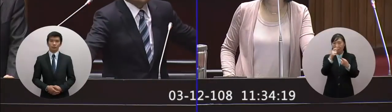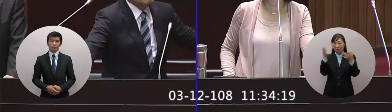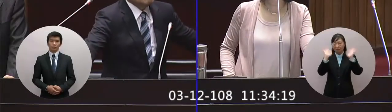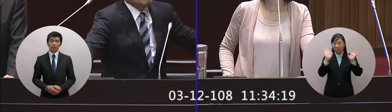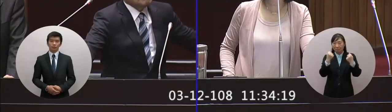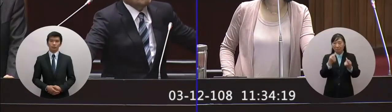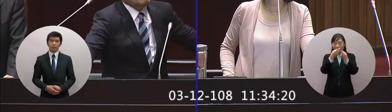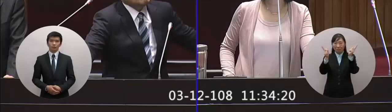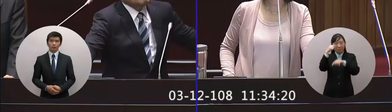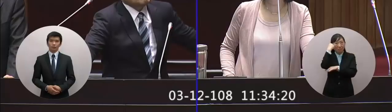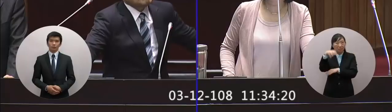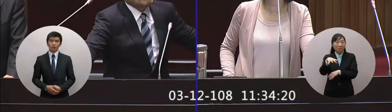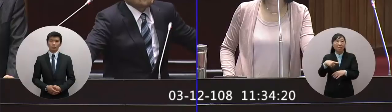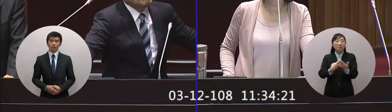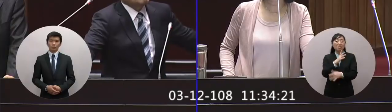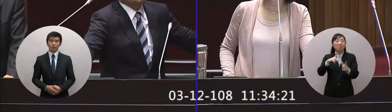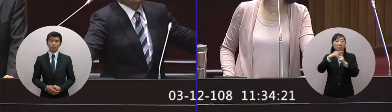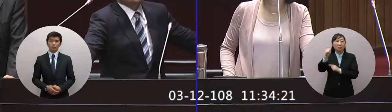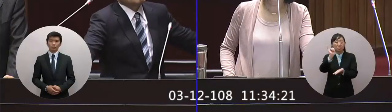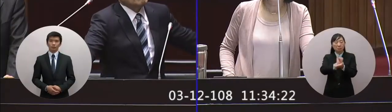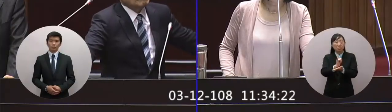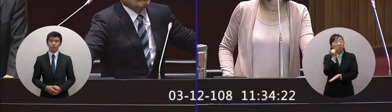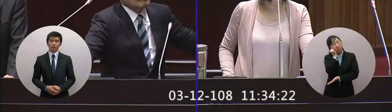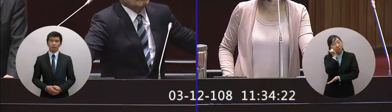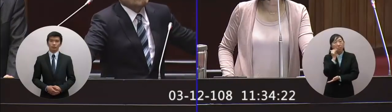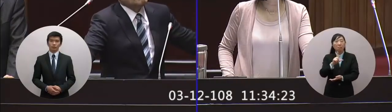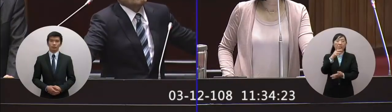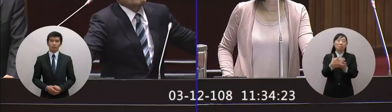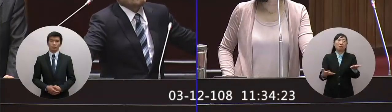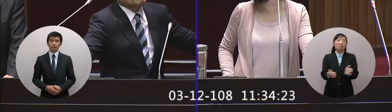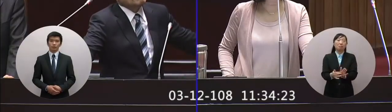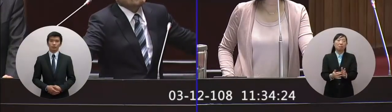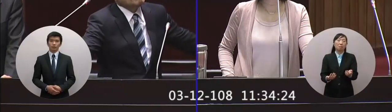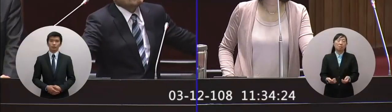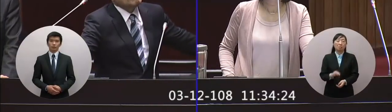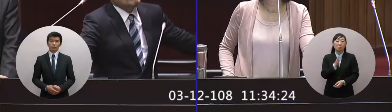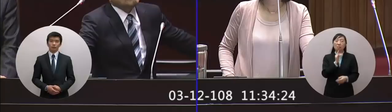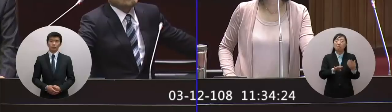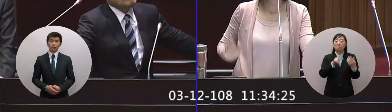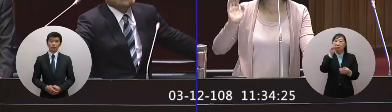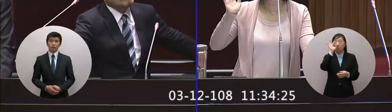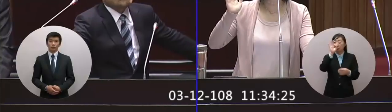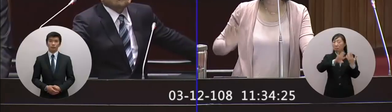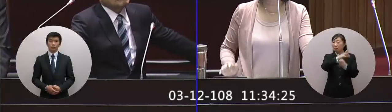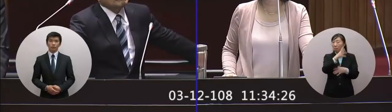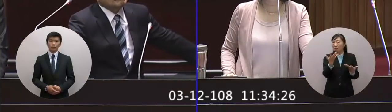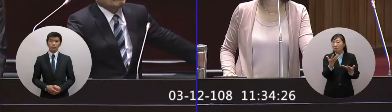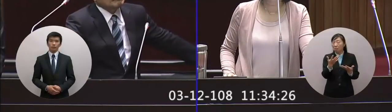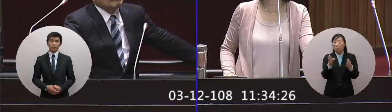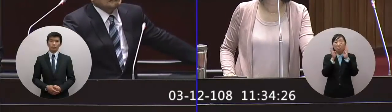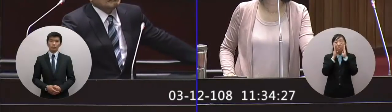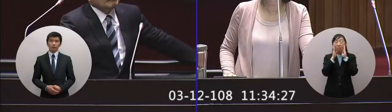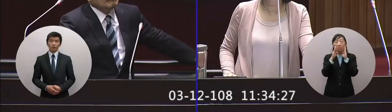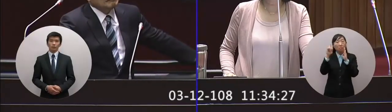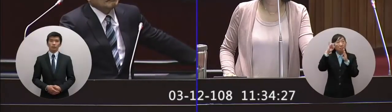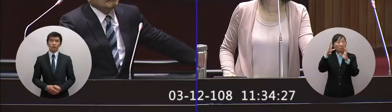确实就是回去睡觉跟上网。可是看看国际，我们看到脸书的创办